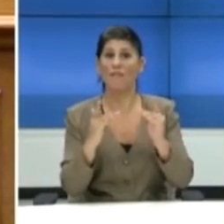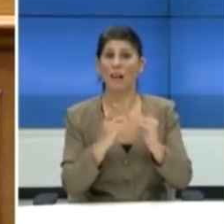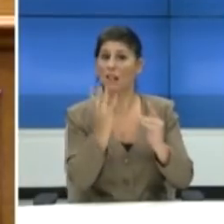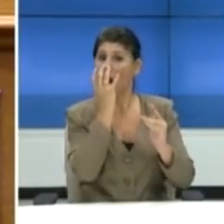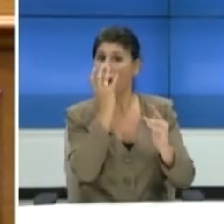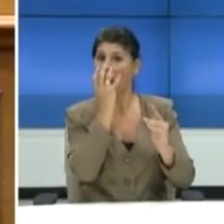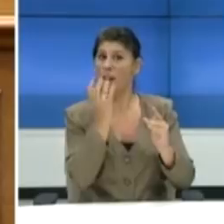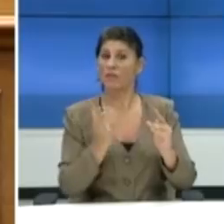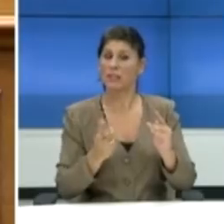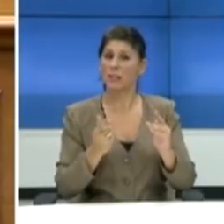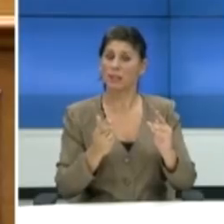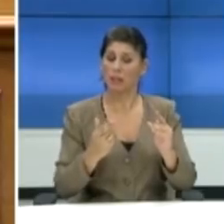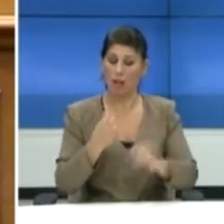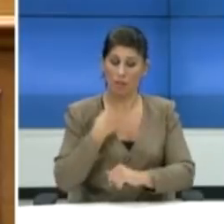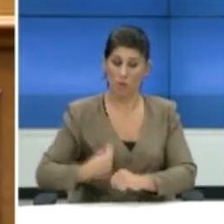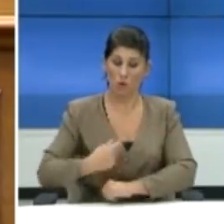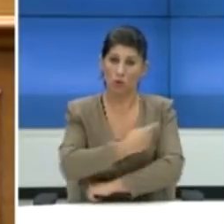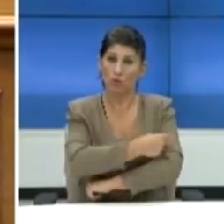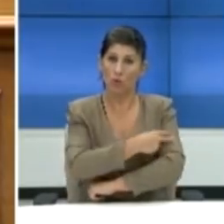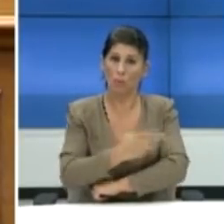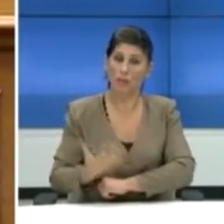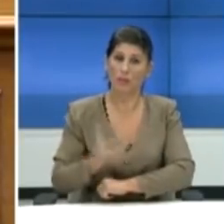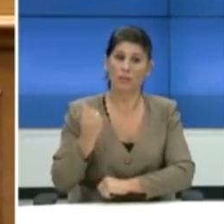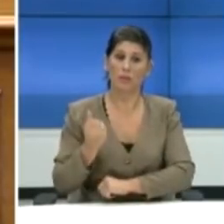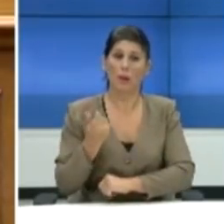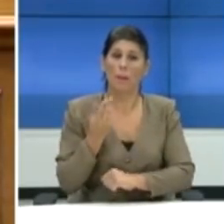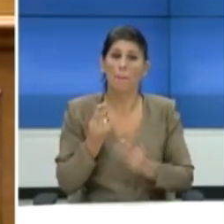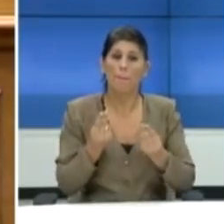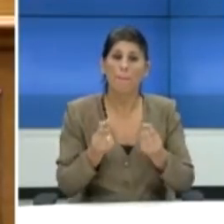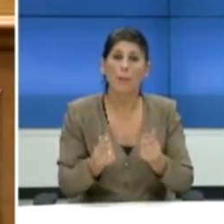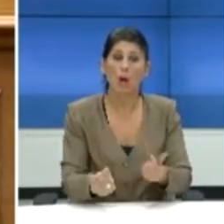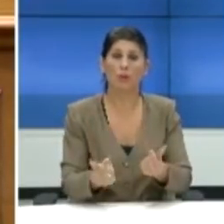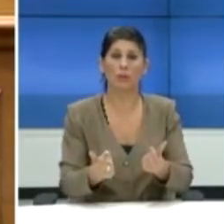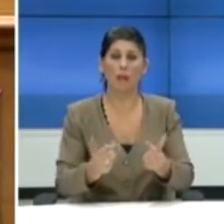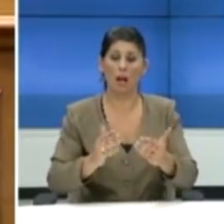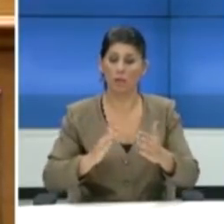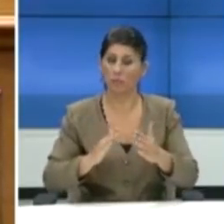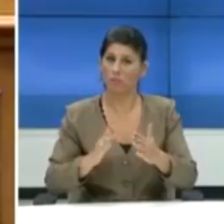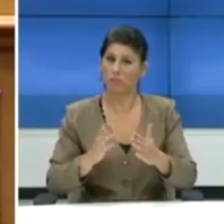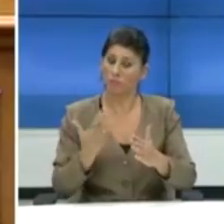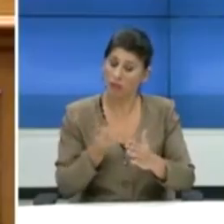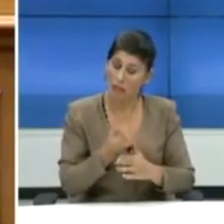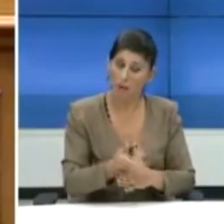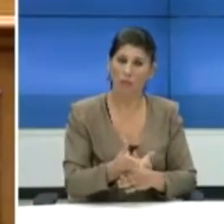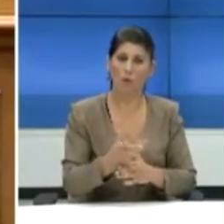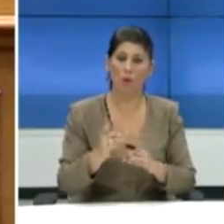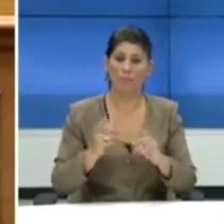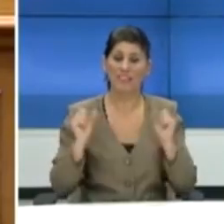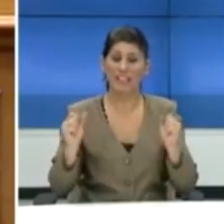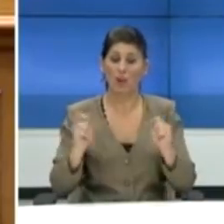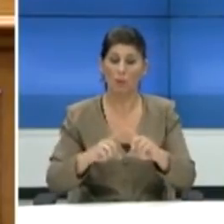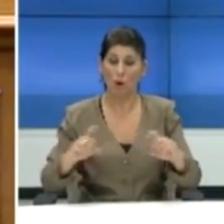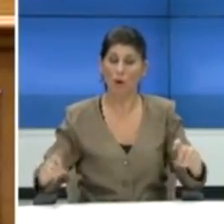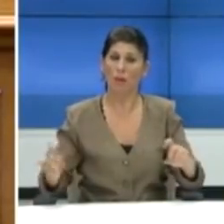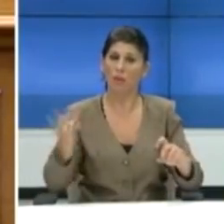νοσοκομεία. Να εξασφαλιστεί η αναγκαία ποσότητα και ποιότητα προστατευτικών μέσων, υγειονομικό υλικό και